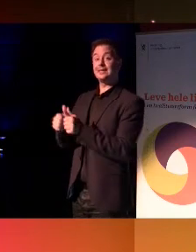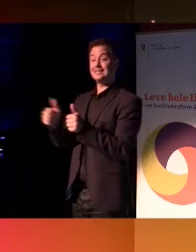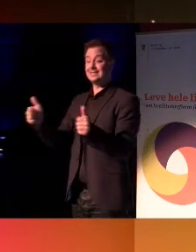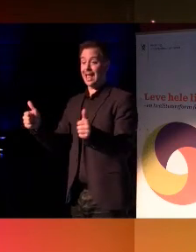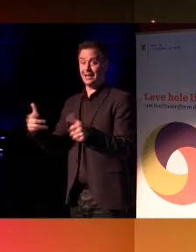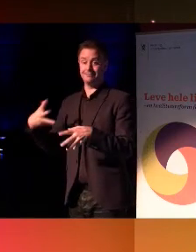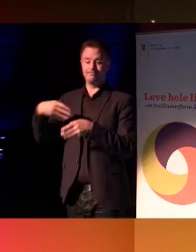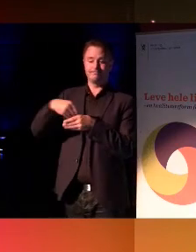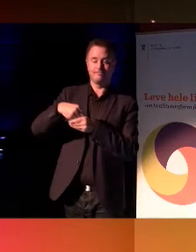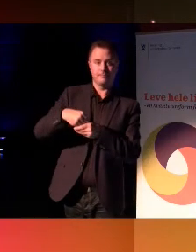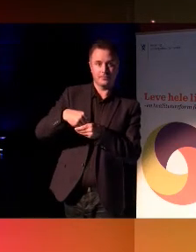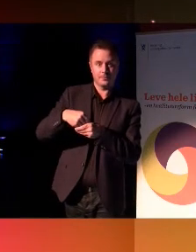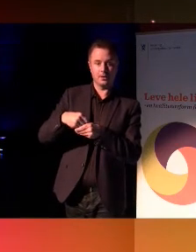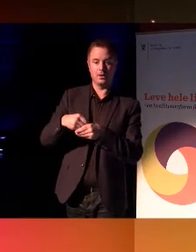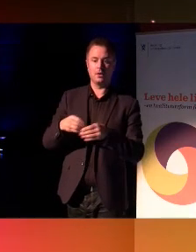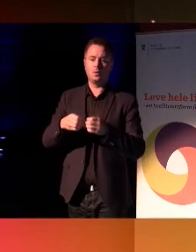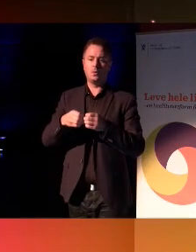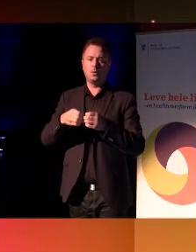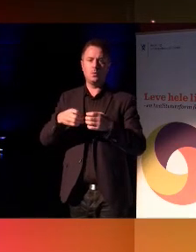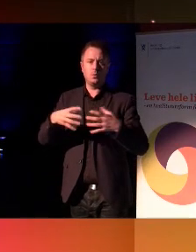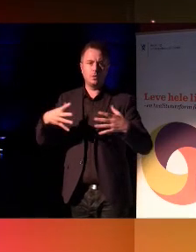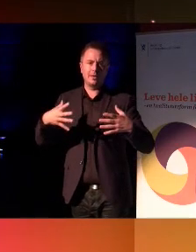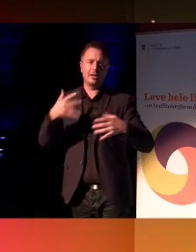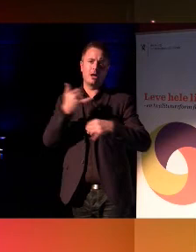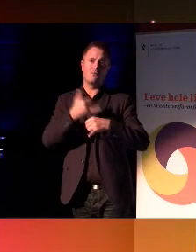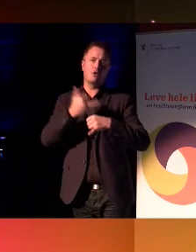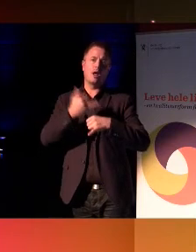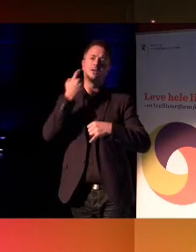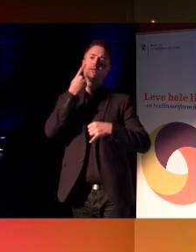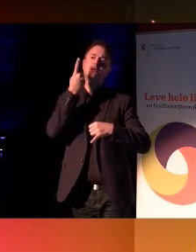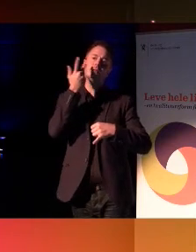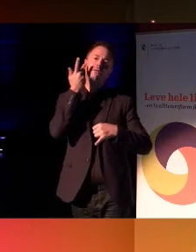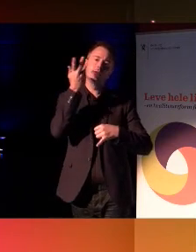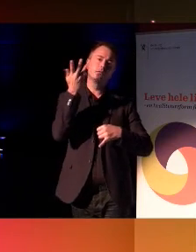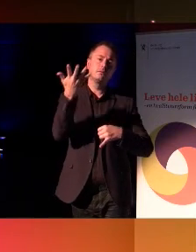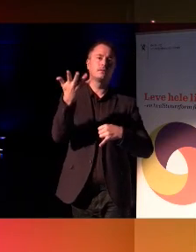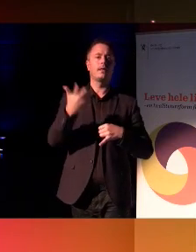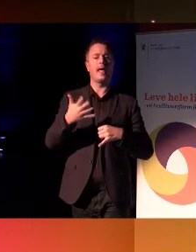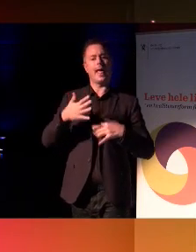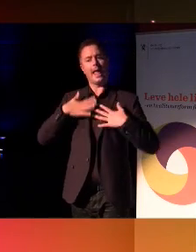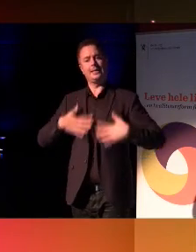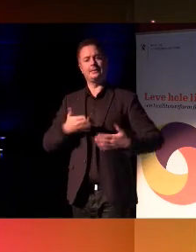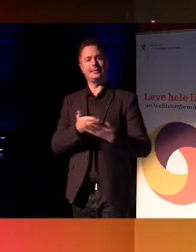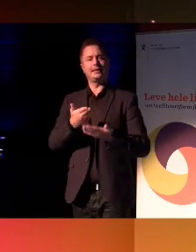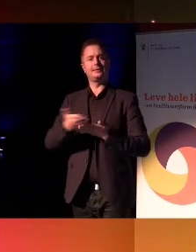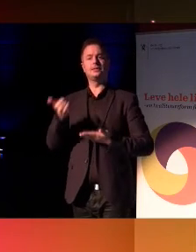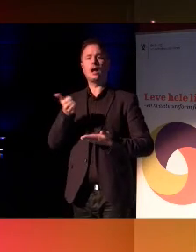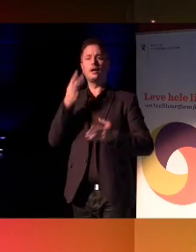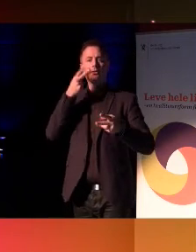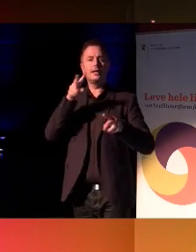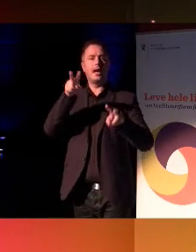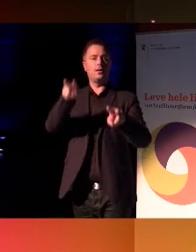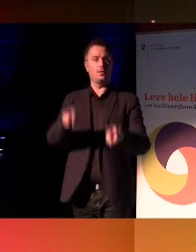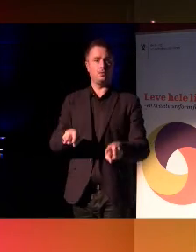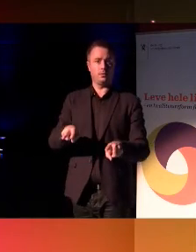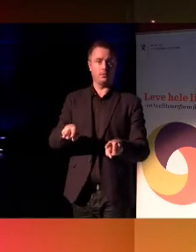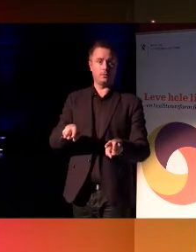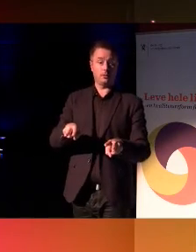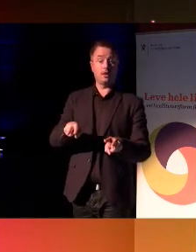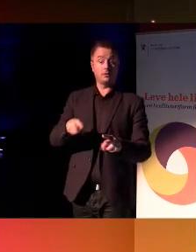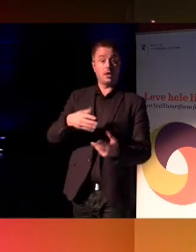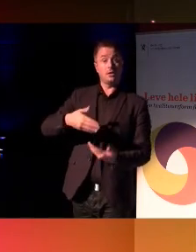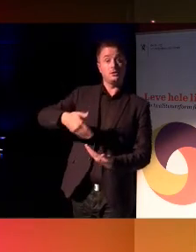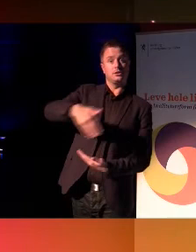utvikle morgendagens helsetjenester. At samfunnsoppdraget må nødt til å